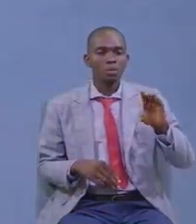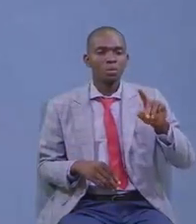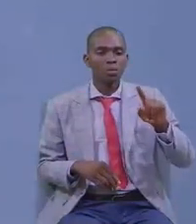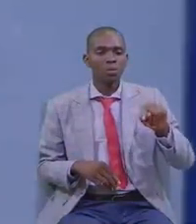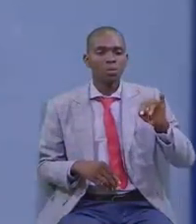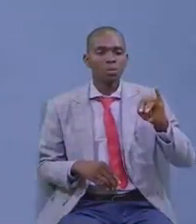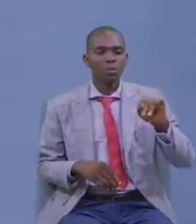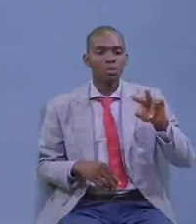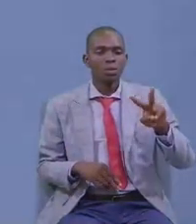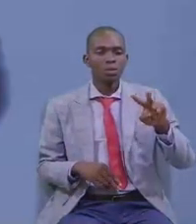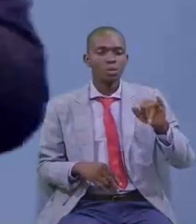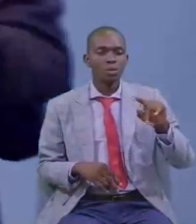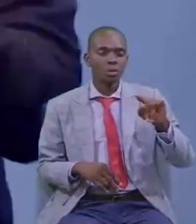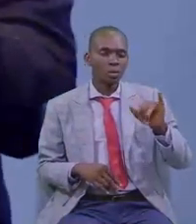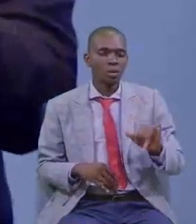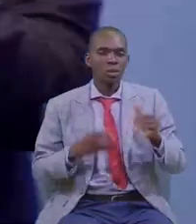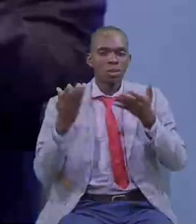Ceux qui sont productifs.